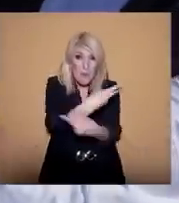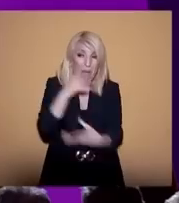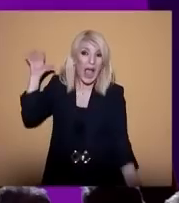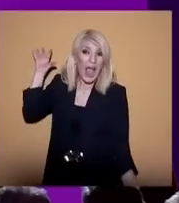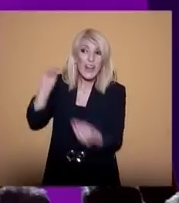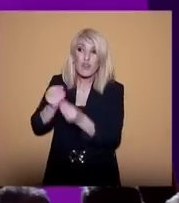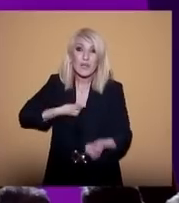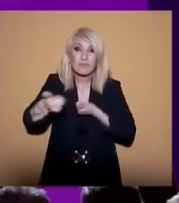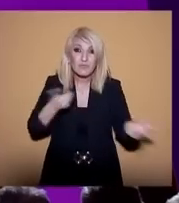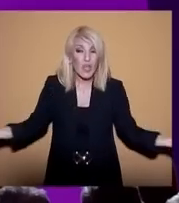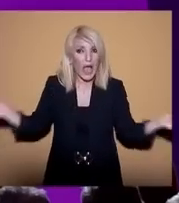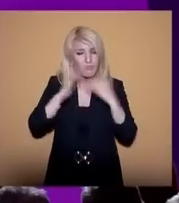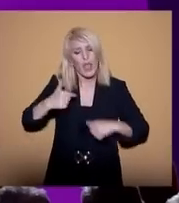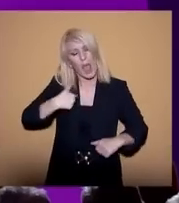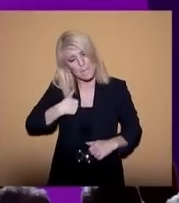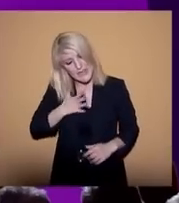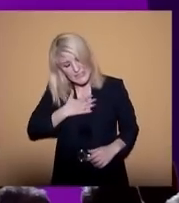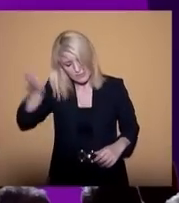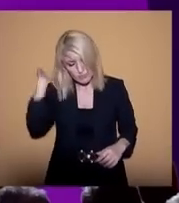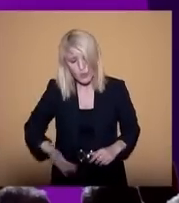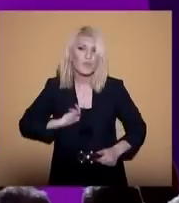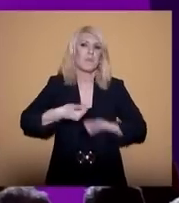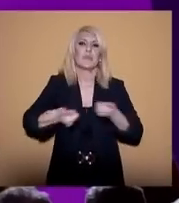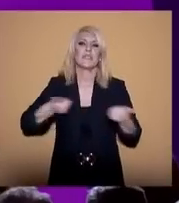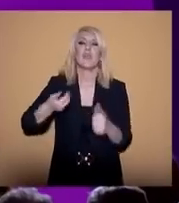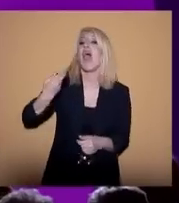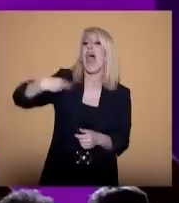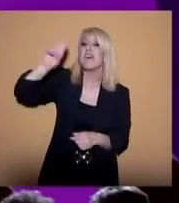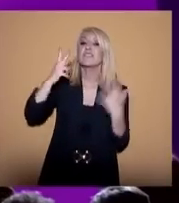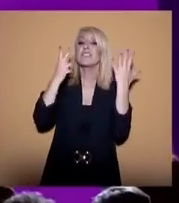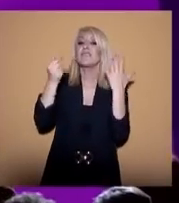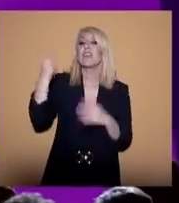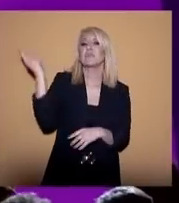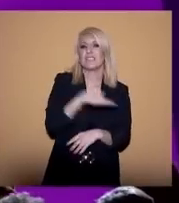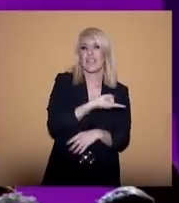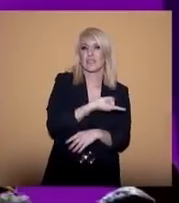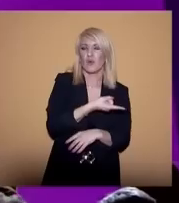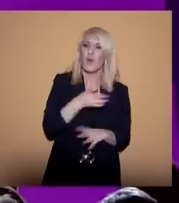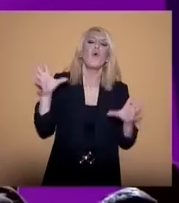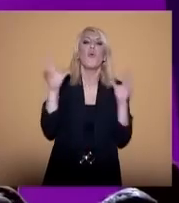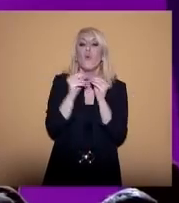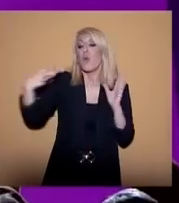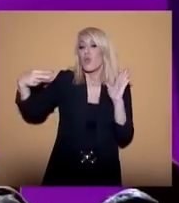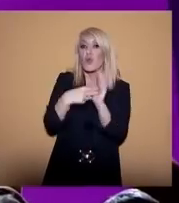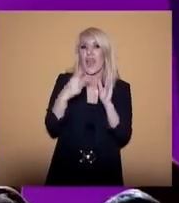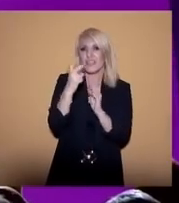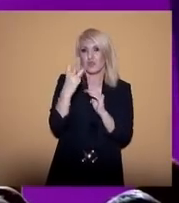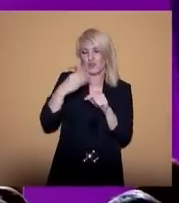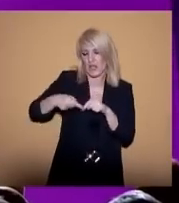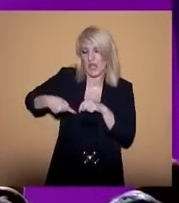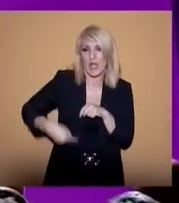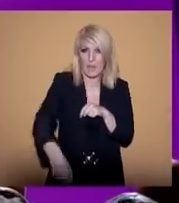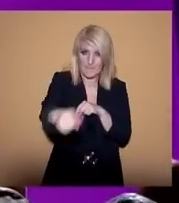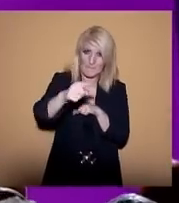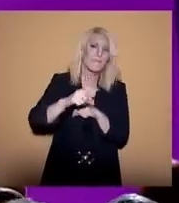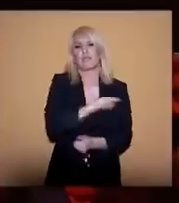την αύξηση του 7,5% για το 2023 σε όλους τους συνταξιούχους, ανεξαιρέτως της ύπαρξης